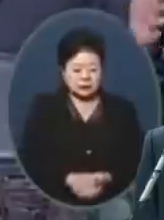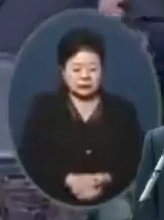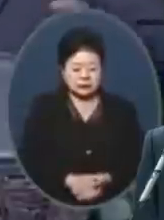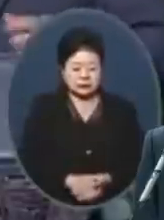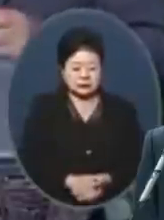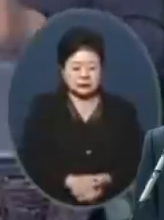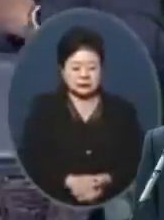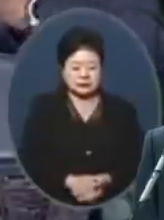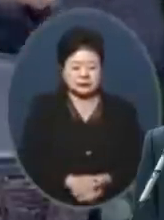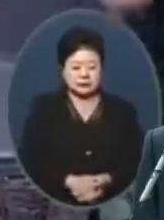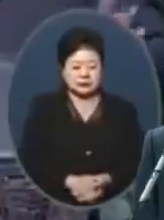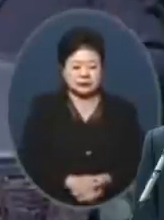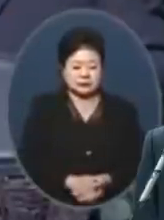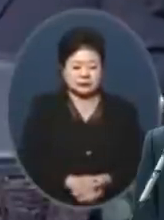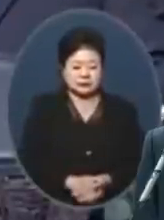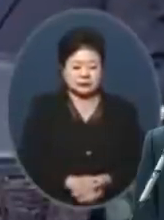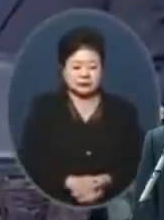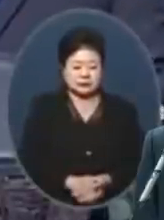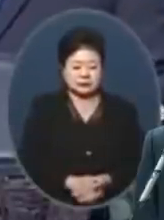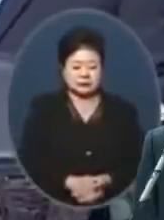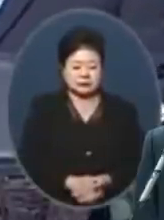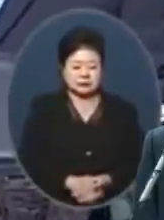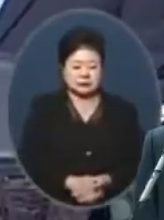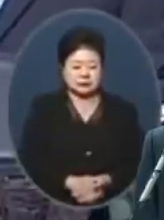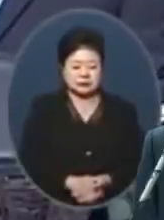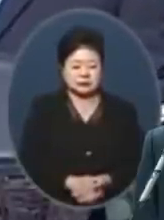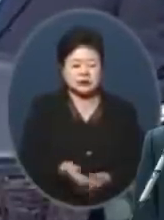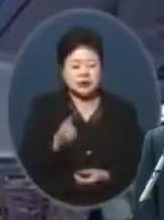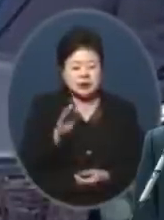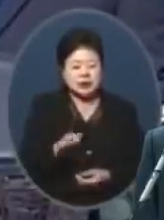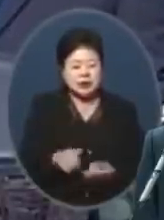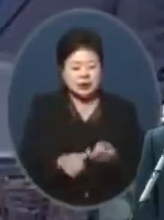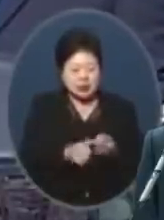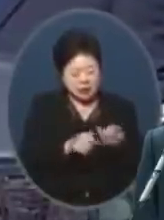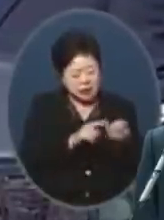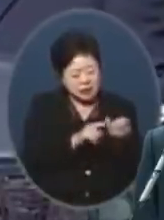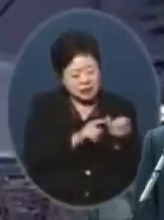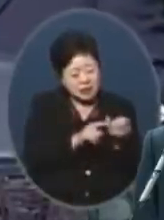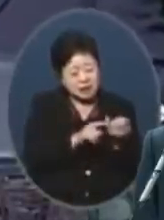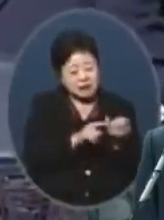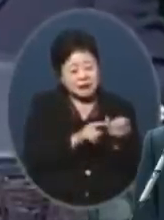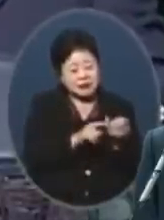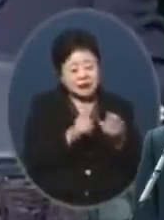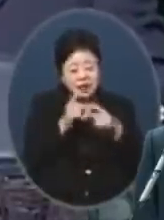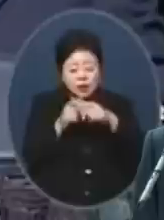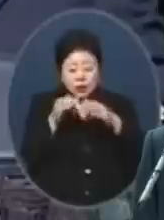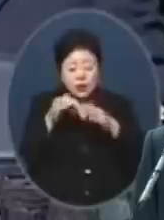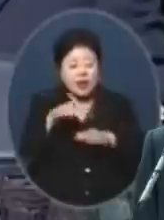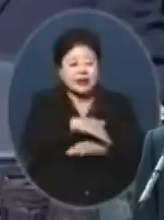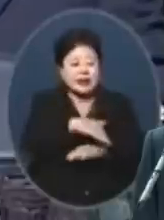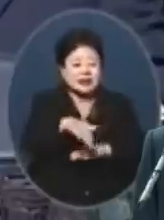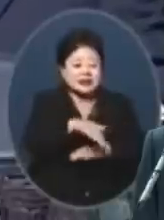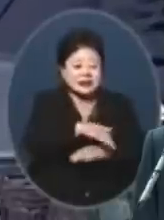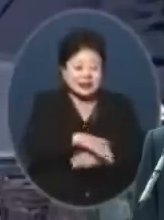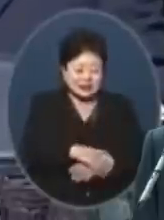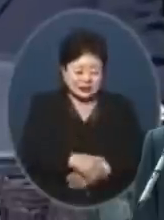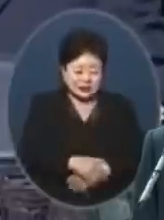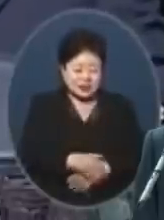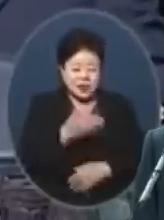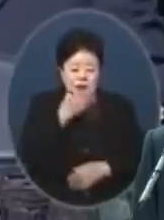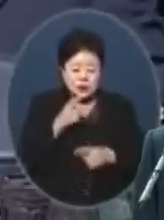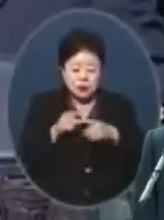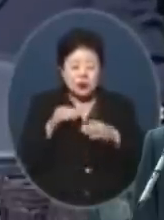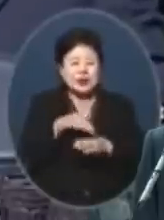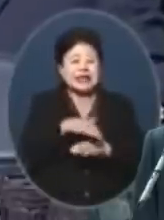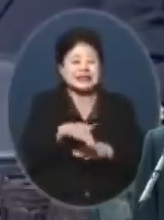get a divorce. So don't you ever call me again. 그런데 이 여자가 교회 나가기 시작했는데